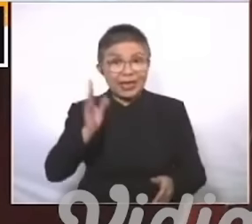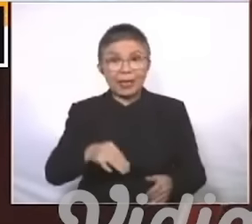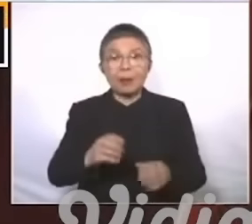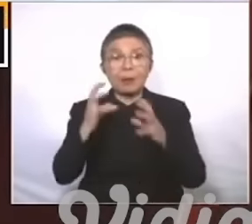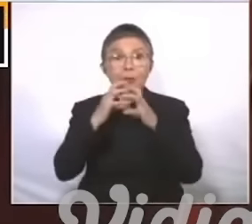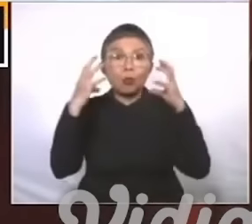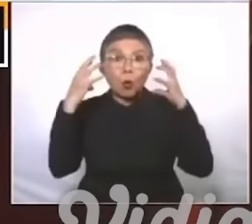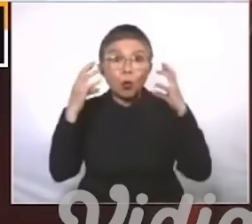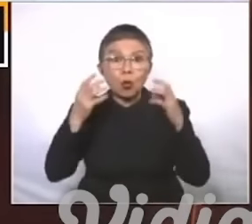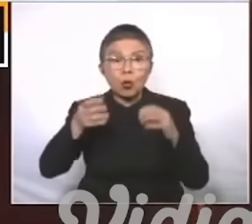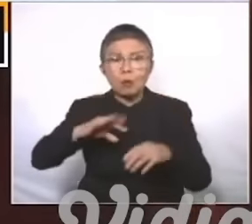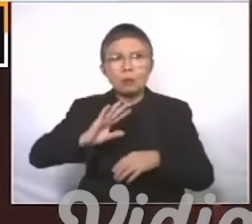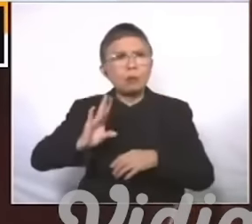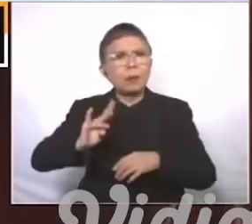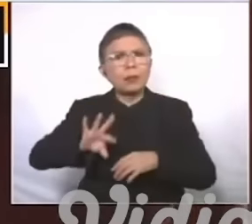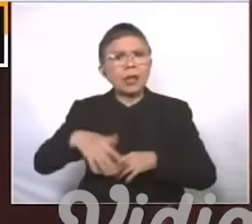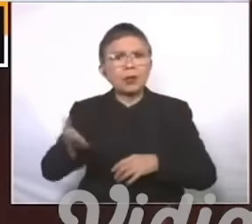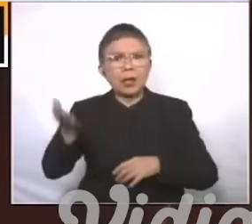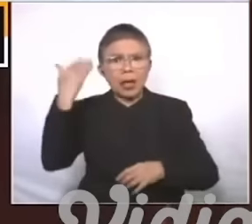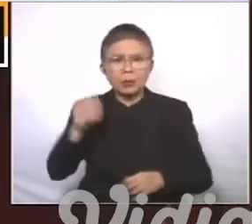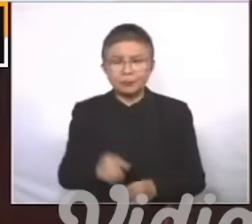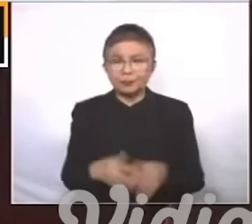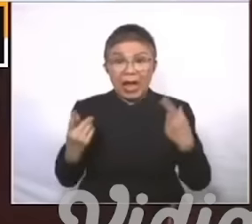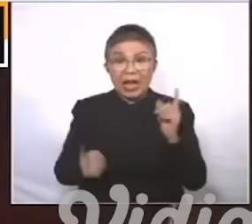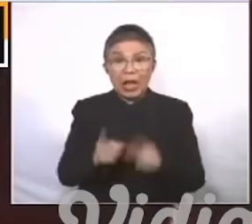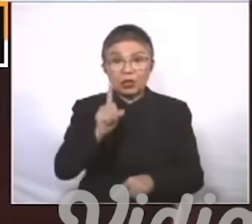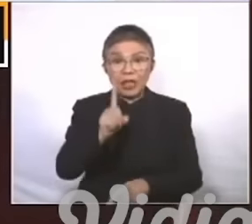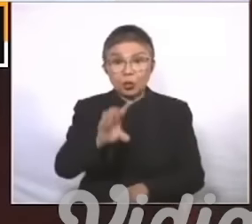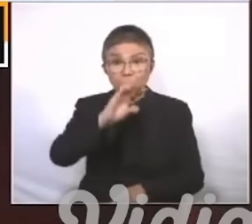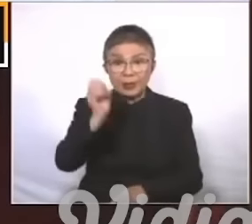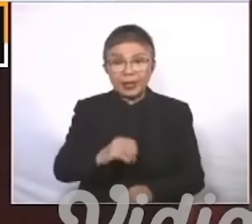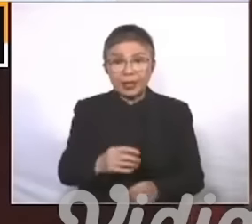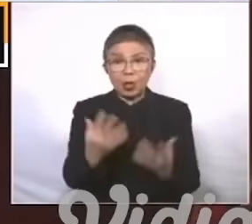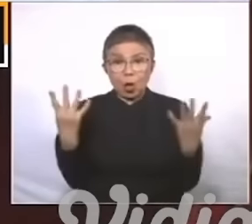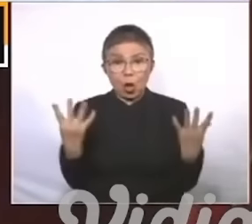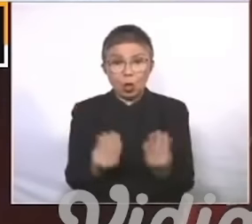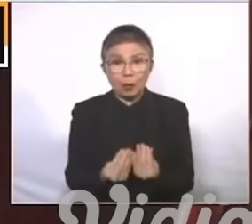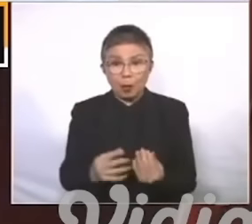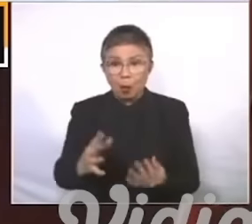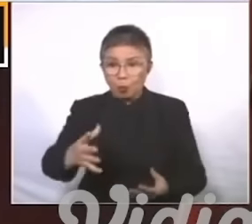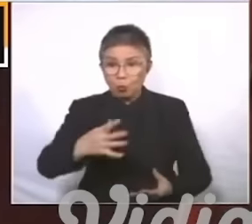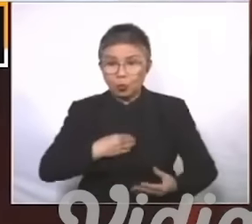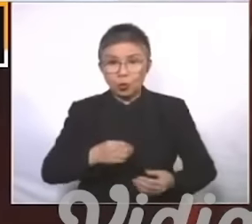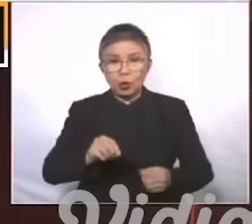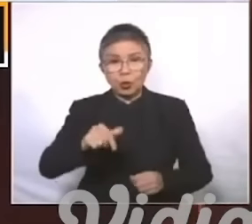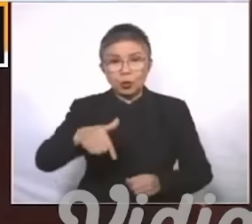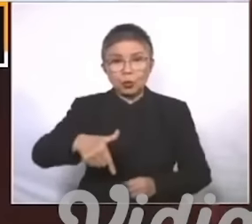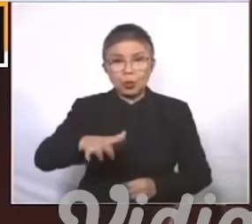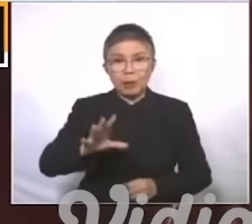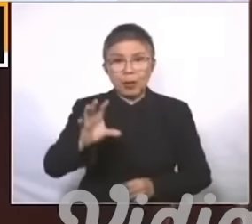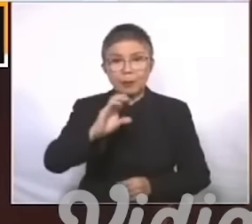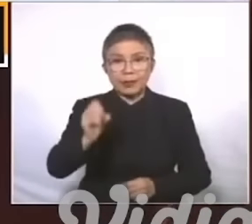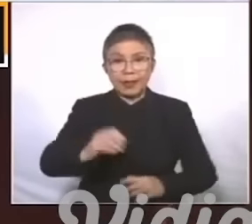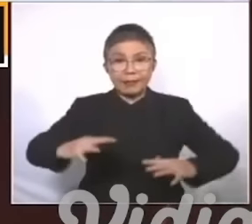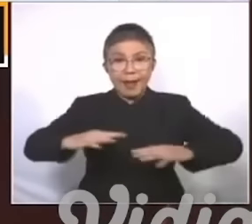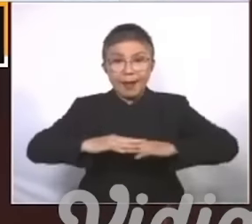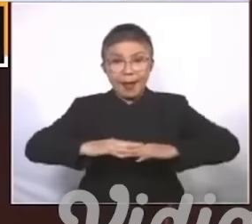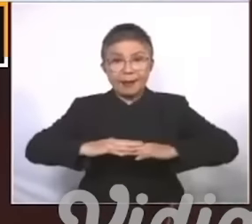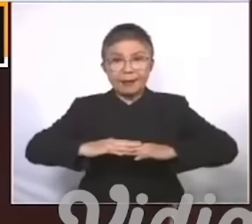Prabowo beberapa tahun lalu, 1% penduduk menguasai 75%